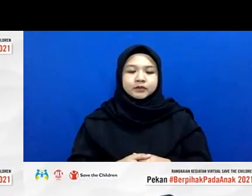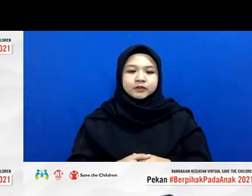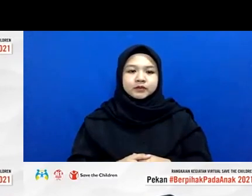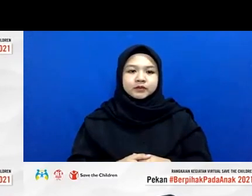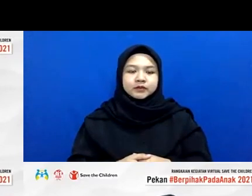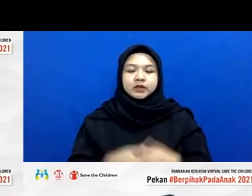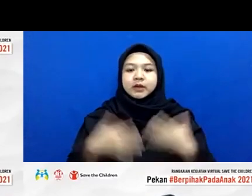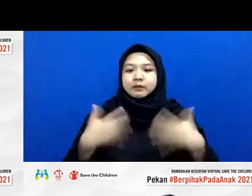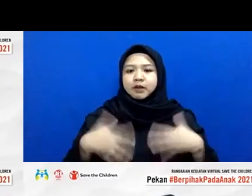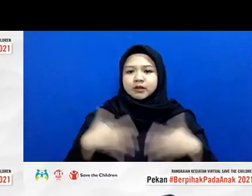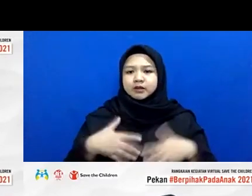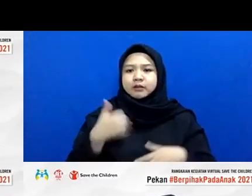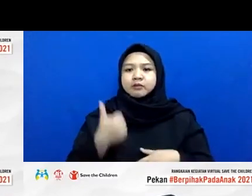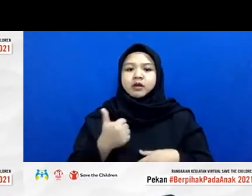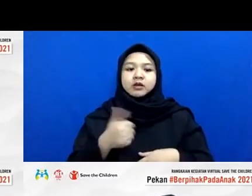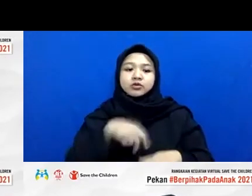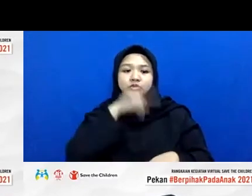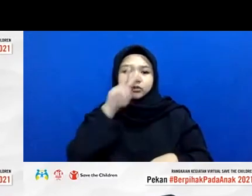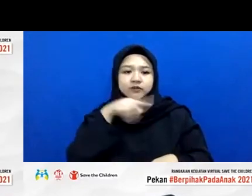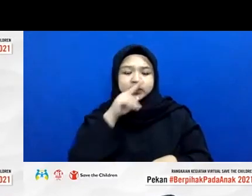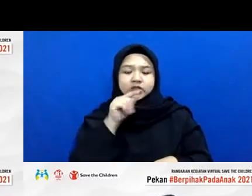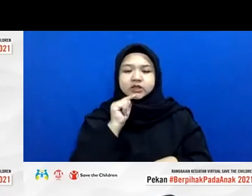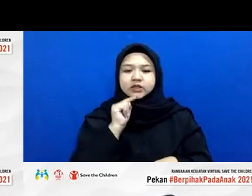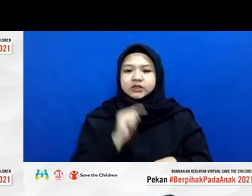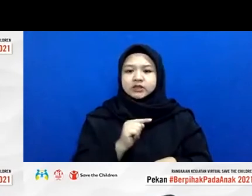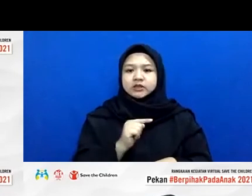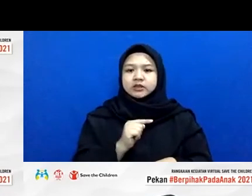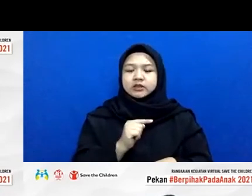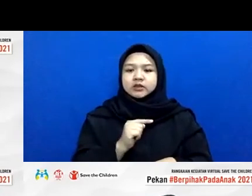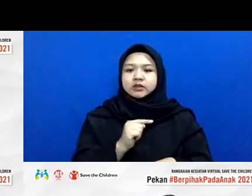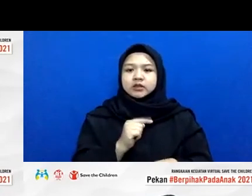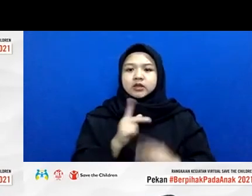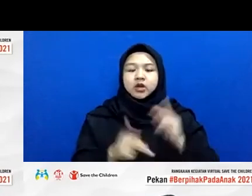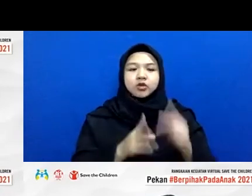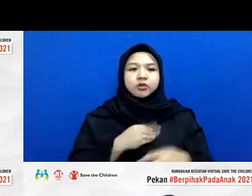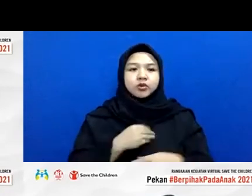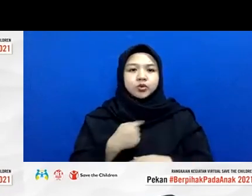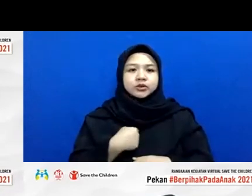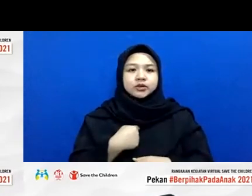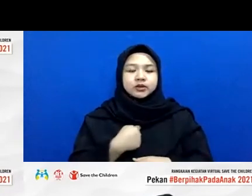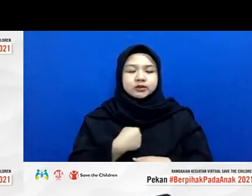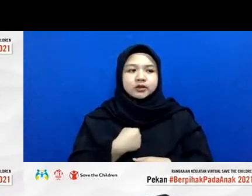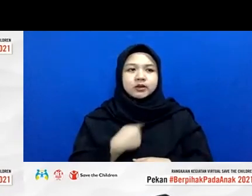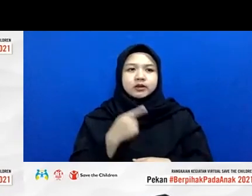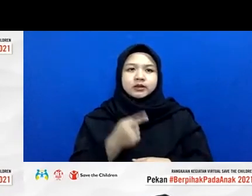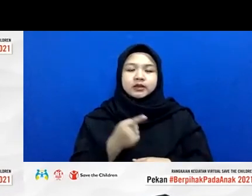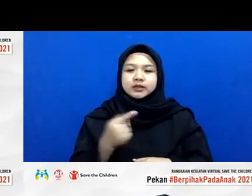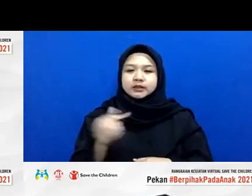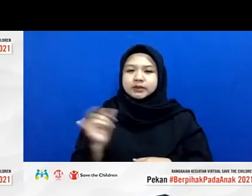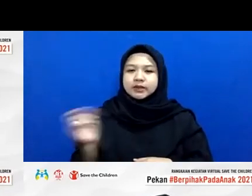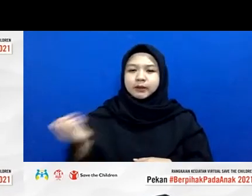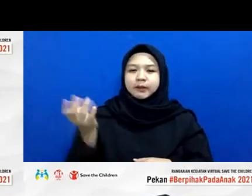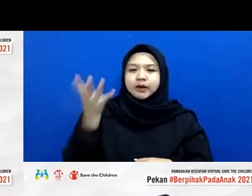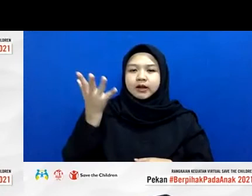Praktik baik supervisi ini memang sangat ini ya. Kalau menurut saya ini sesuatu yang mahal gitu. Tidak